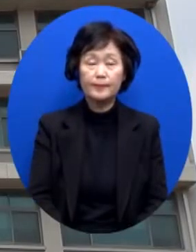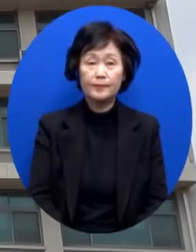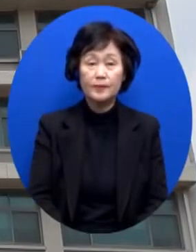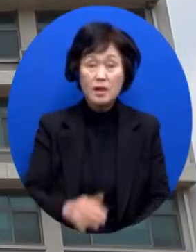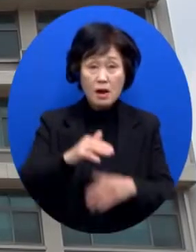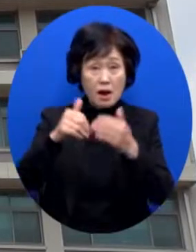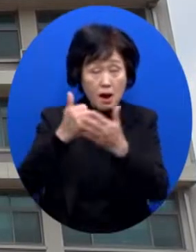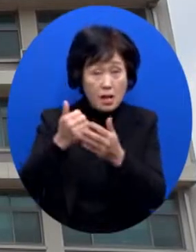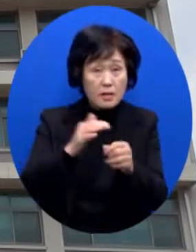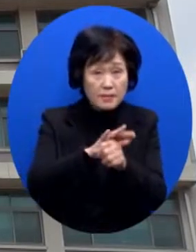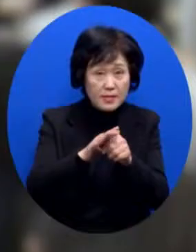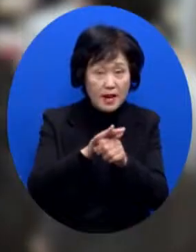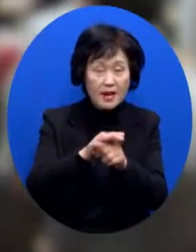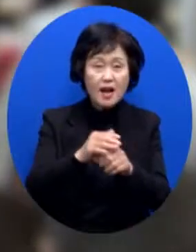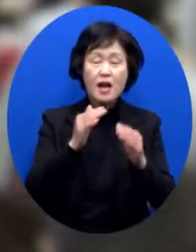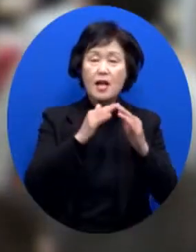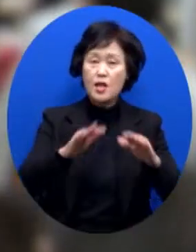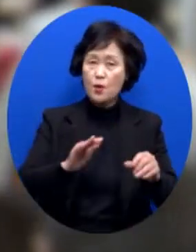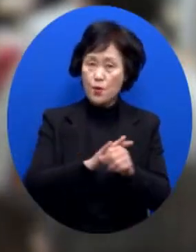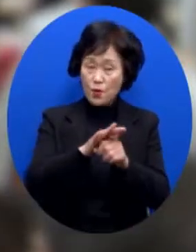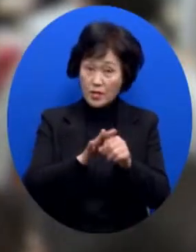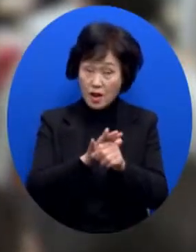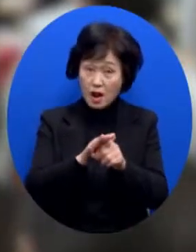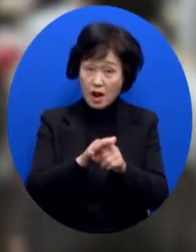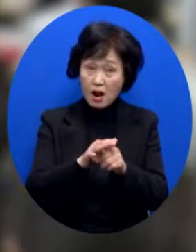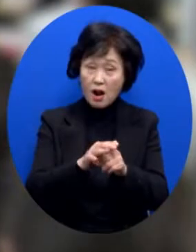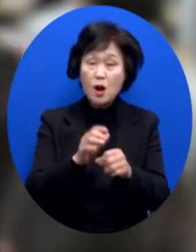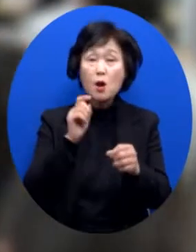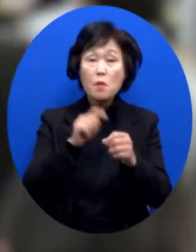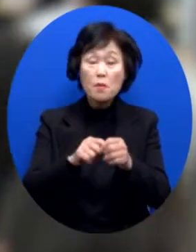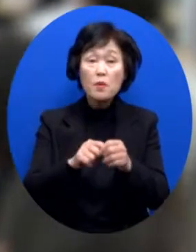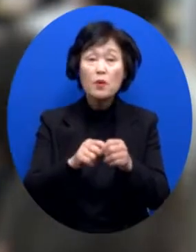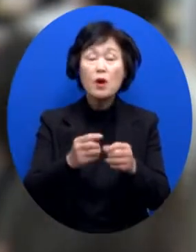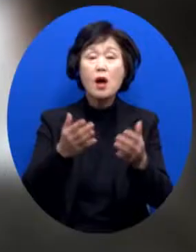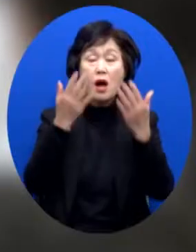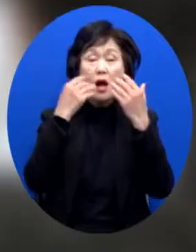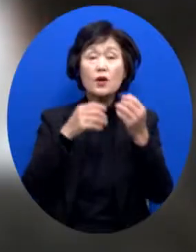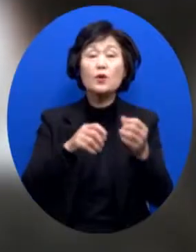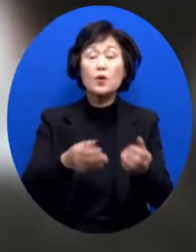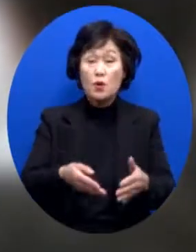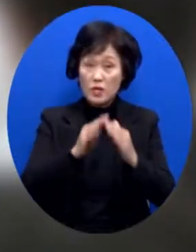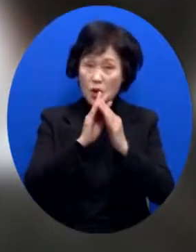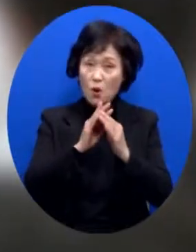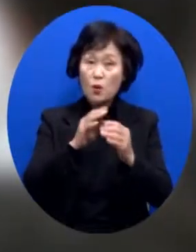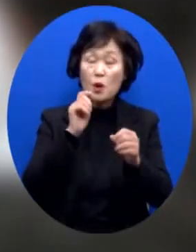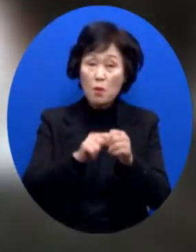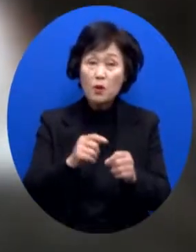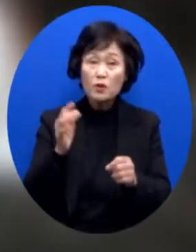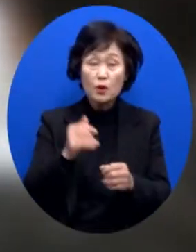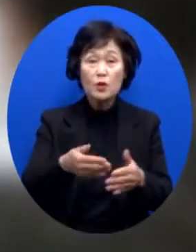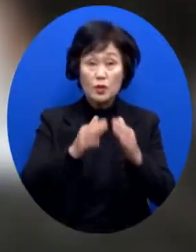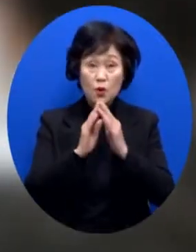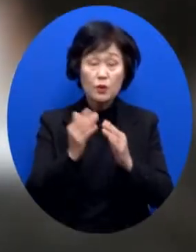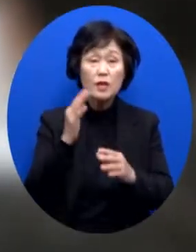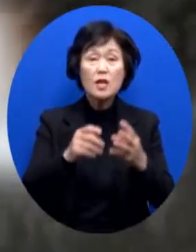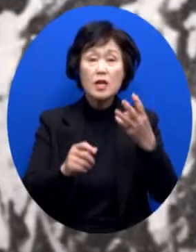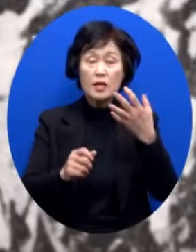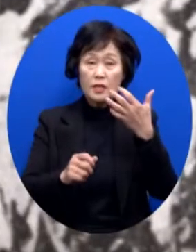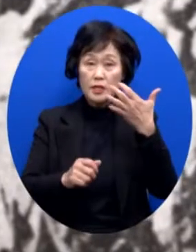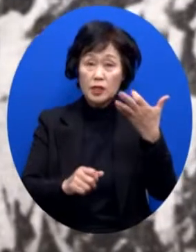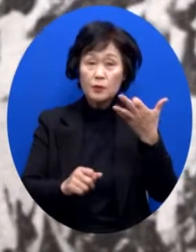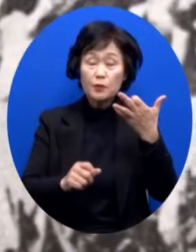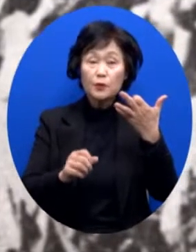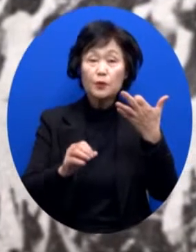하나님 사랑 이웃 사람을 건학 이념으로 교육적 소명을 이루어 간 기독교학교 19세기말 손 교사에 의해 세워진